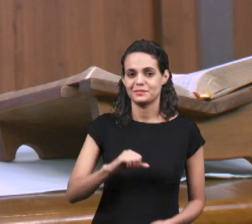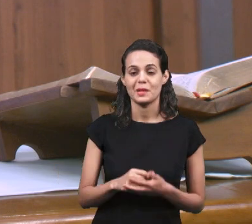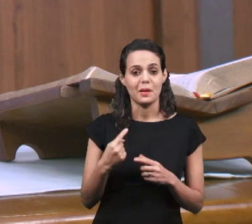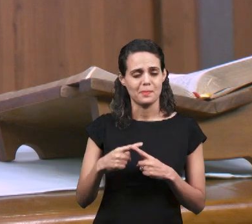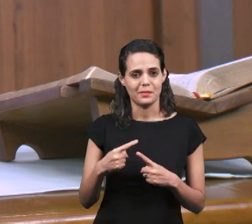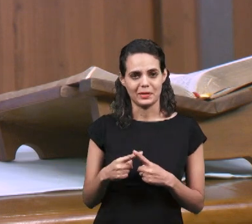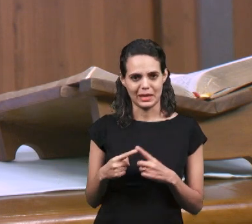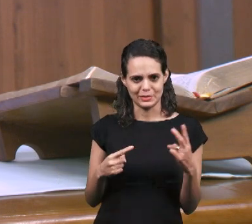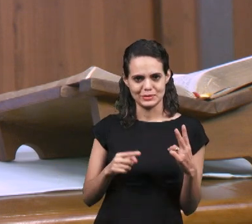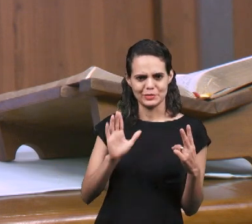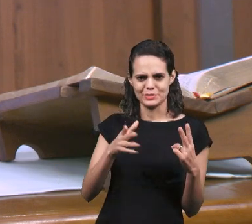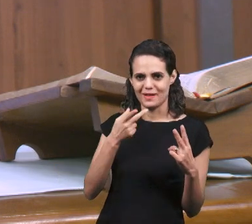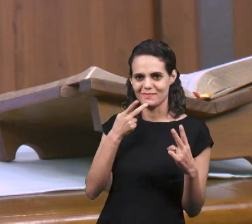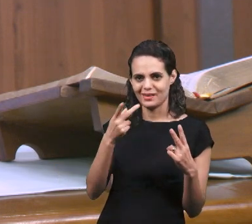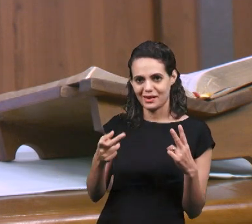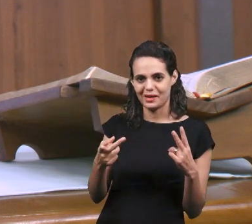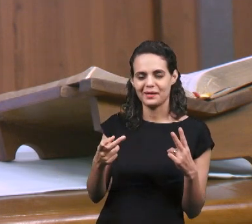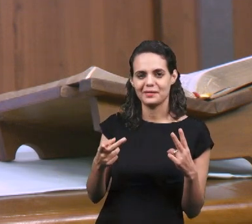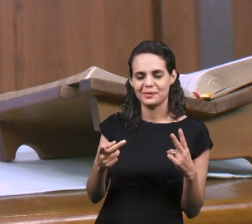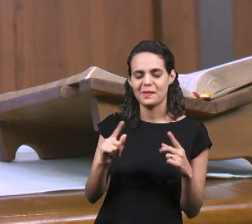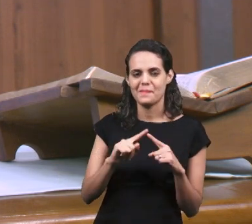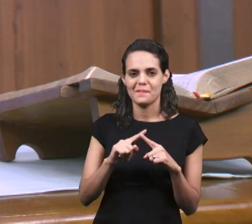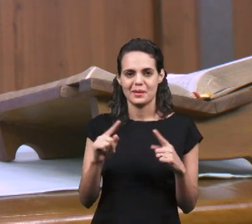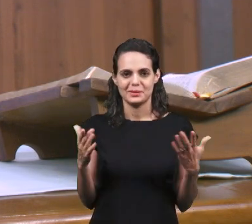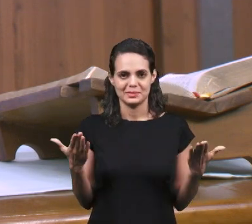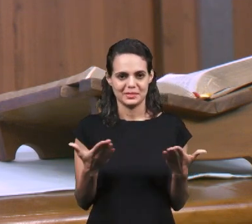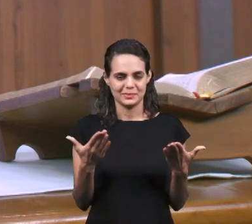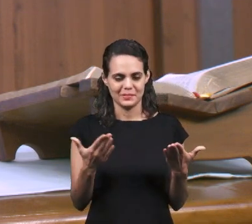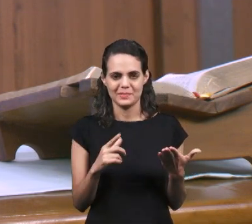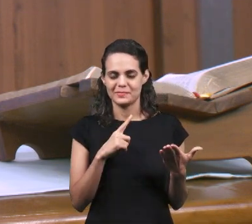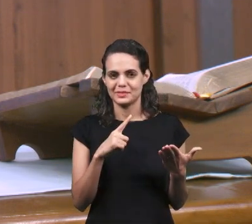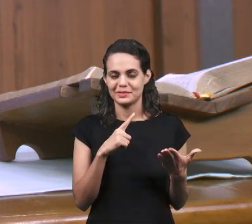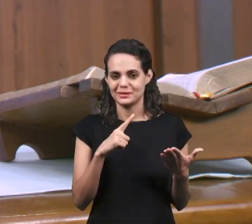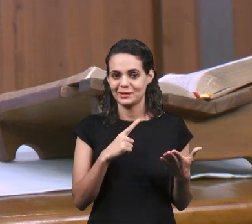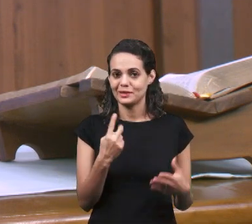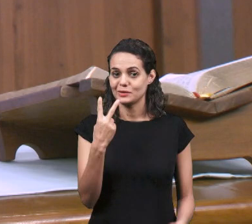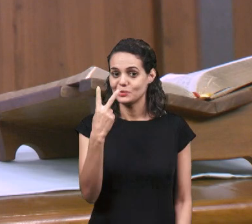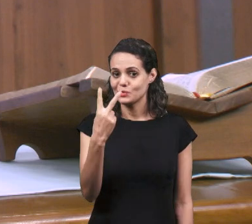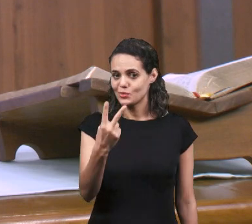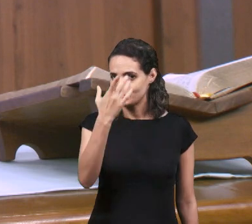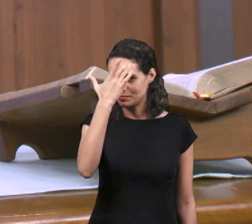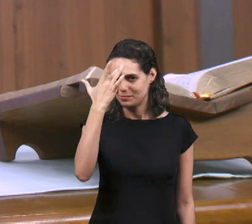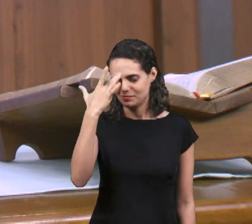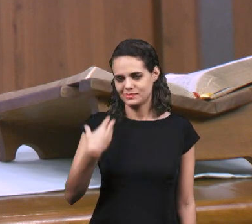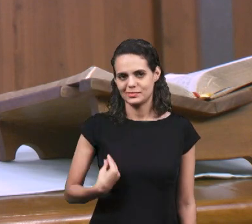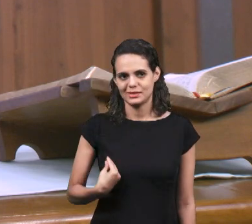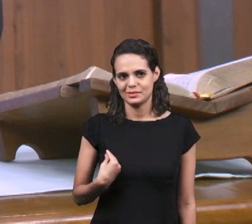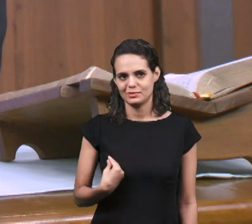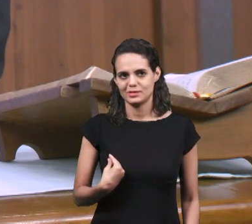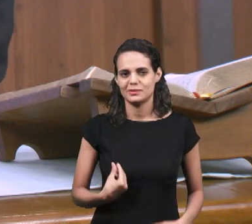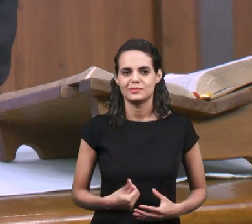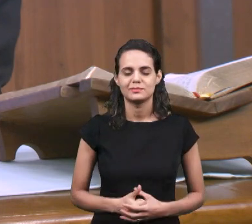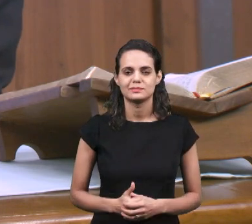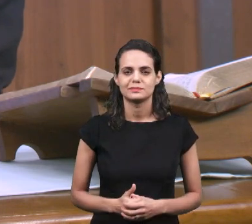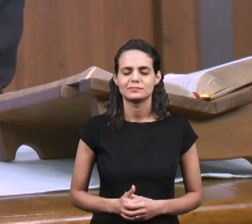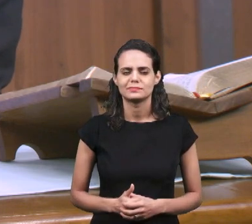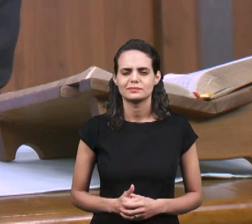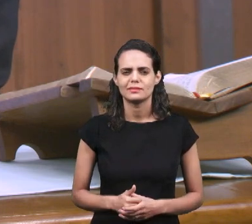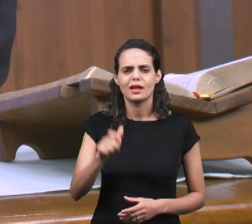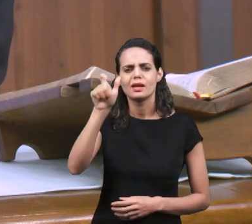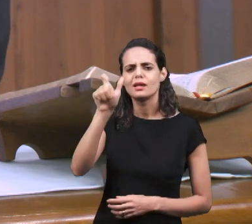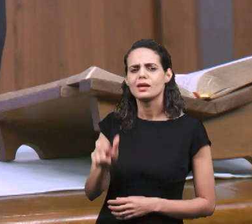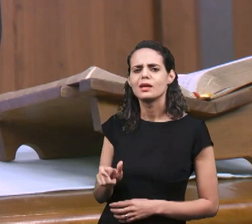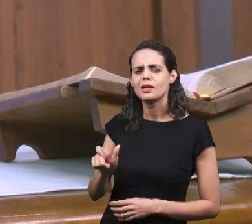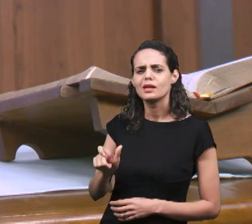même avancé une petite réponse, mais nous avons ici aussi dans cette question deux participations qui est la suivante. Qui est